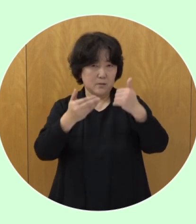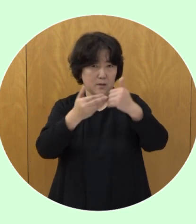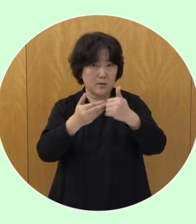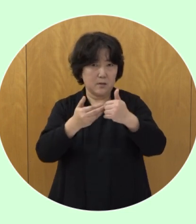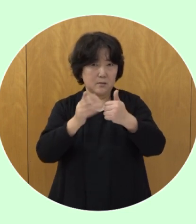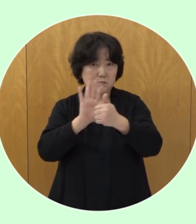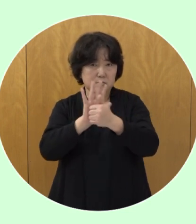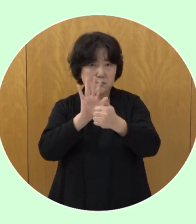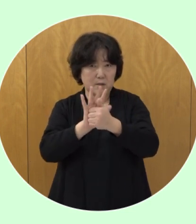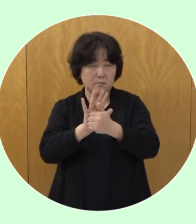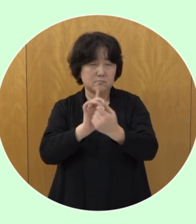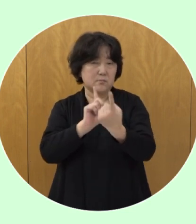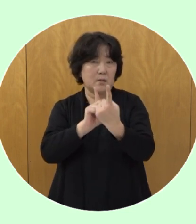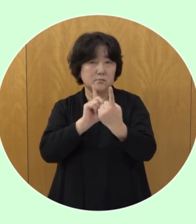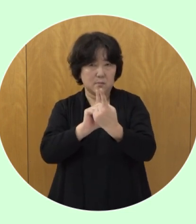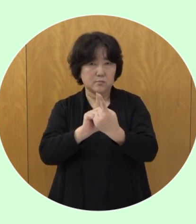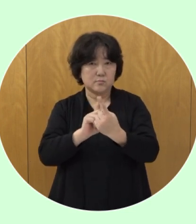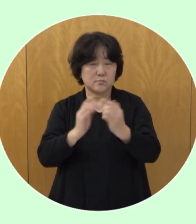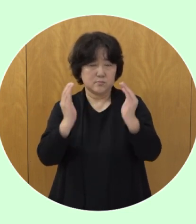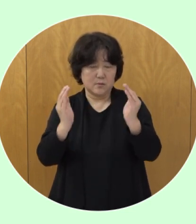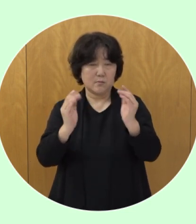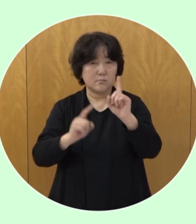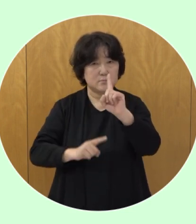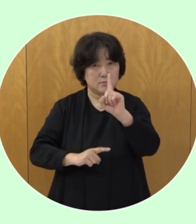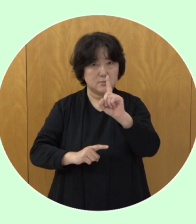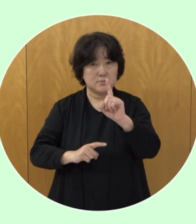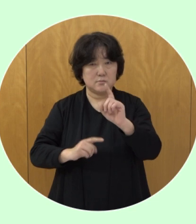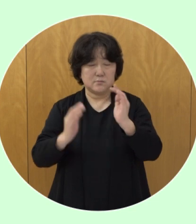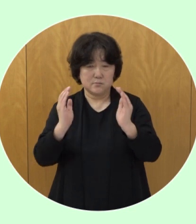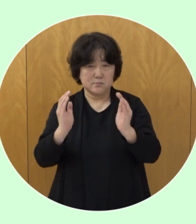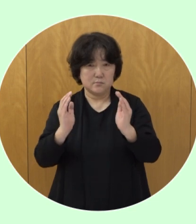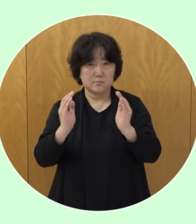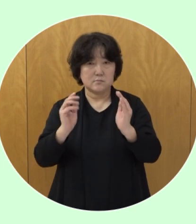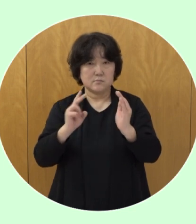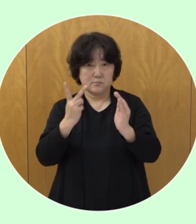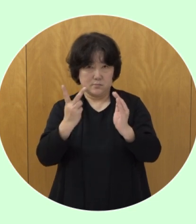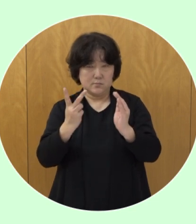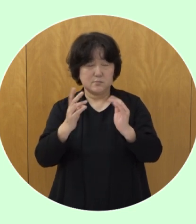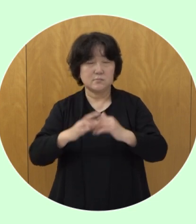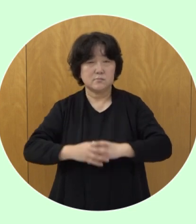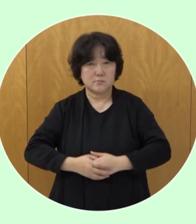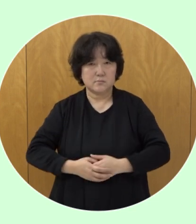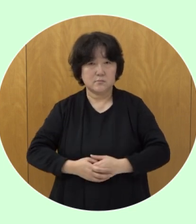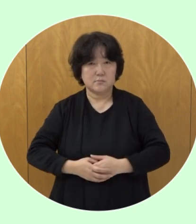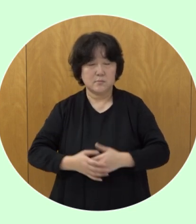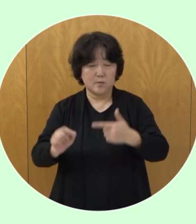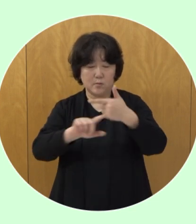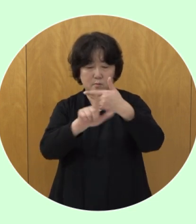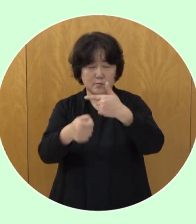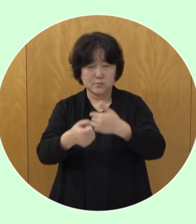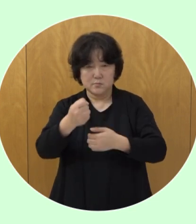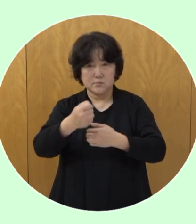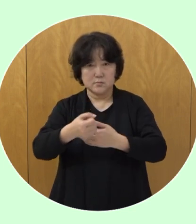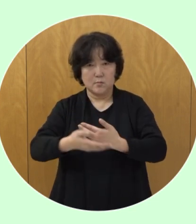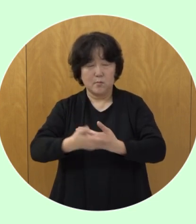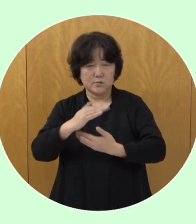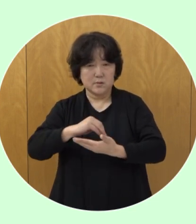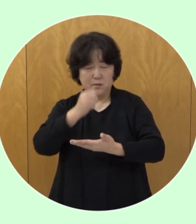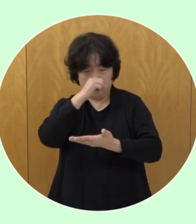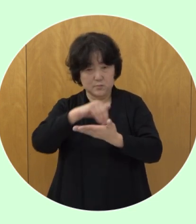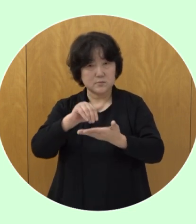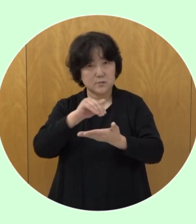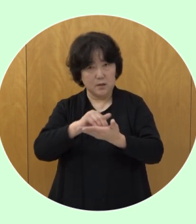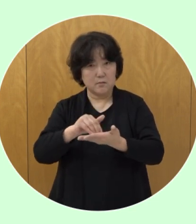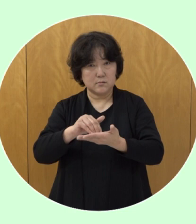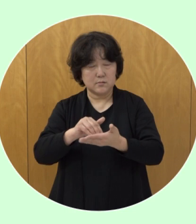ます。両括弧1および両括弧には、6月補正で計上しました